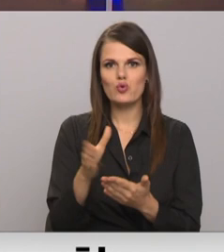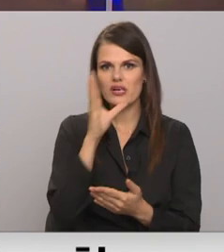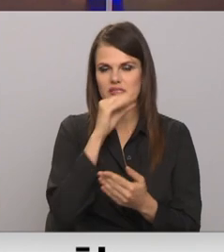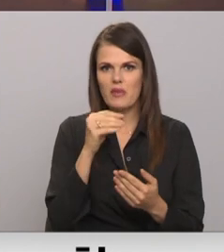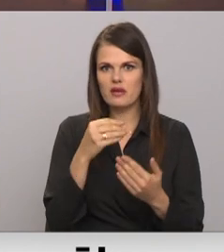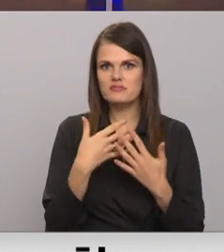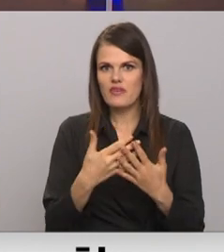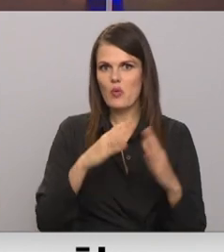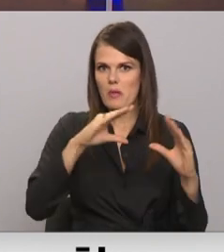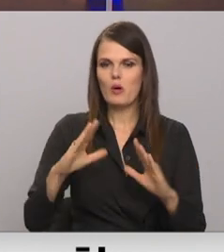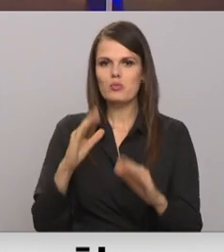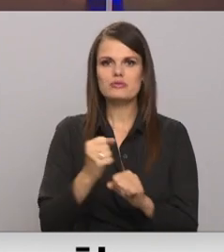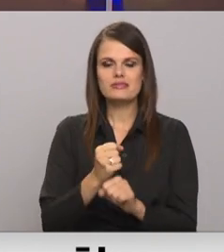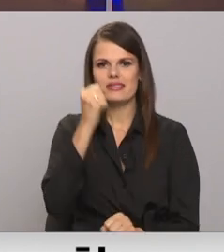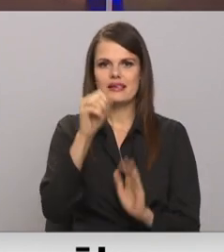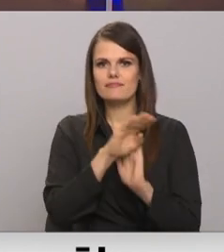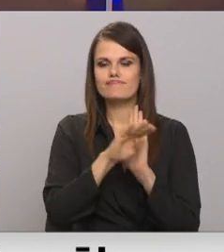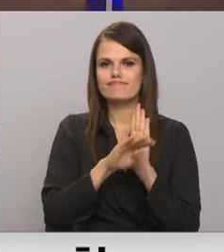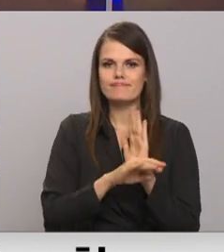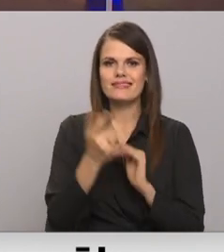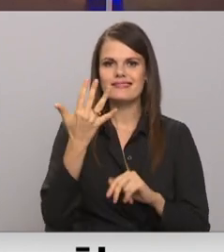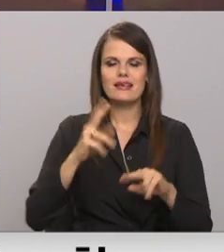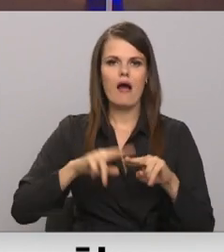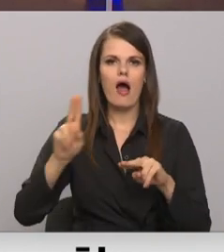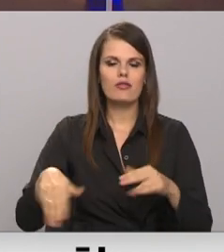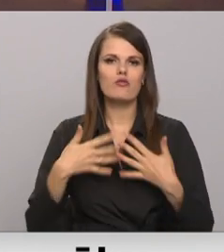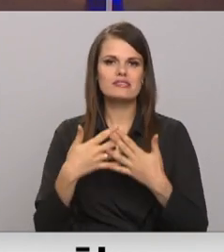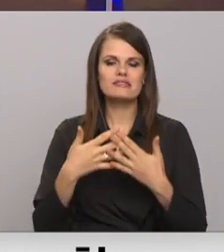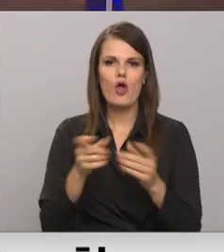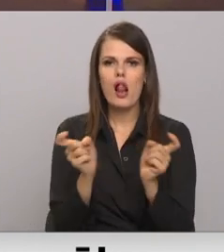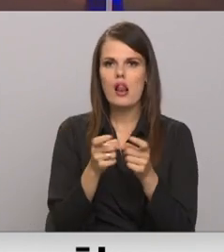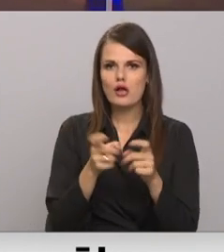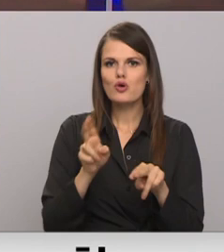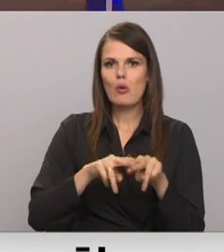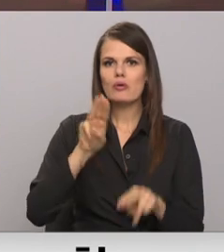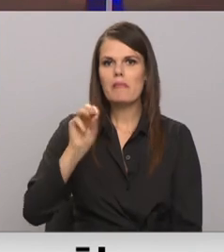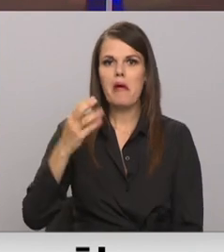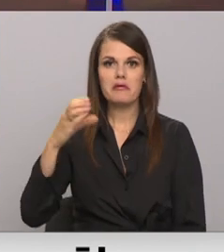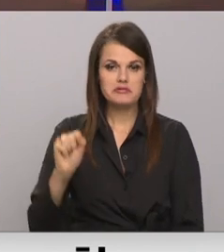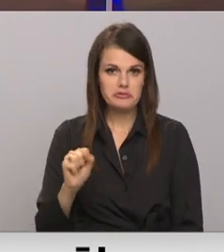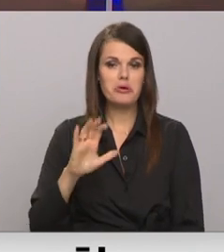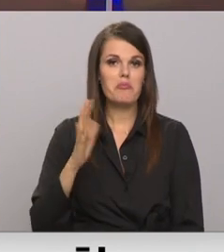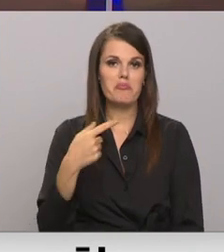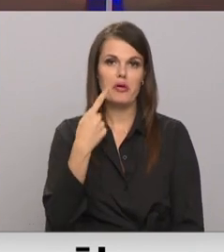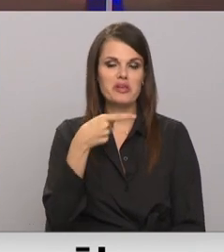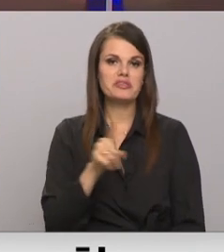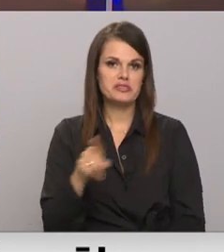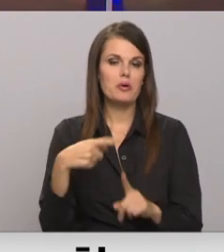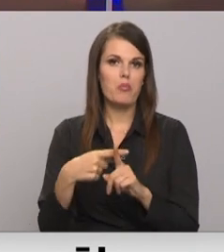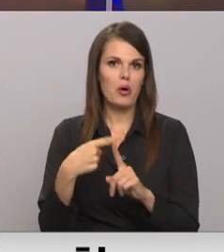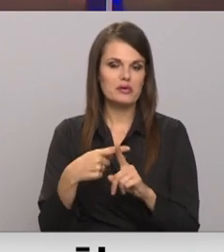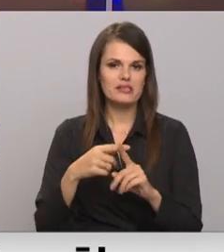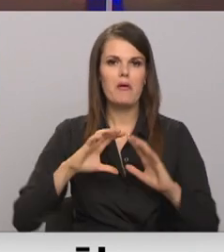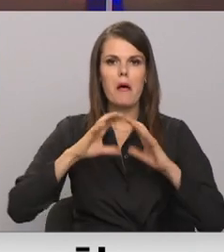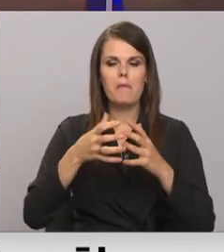būs arī stingrāki ierobežojumi mēnesi un lašu piezvejā. Ziemeļkurzemes zvejnieki to vērtē pozitīvi. Pasaules dabas fonds norāda, ka